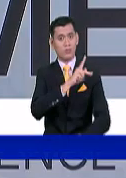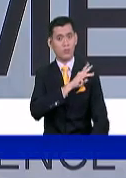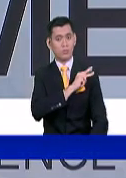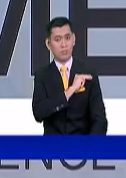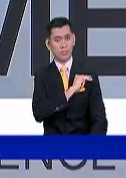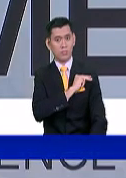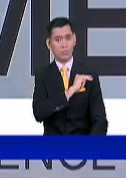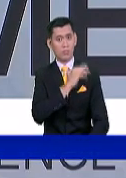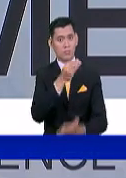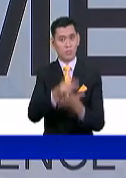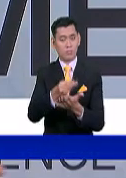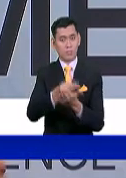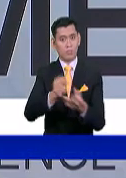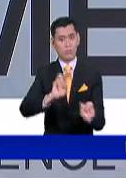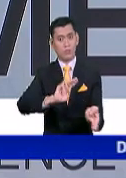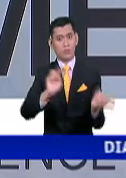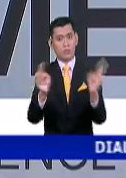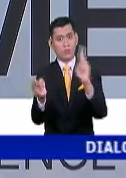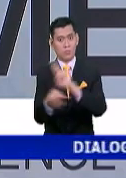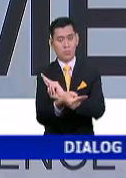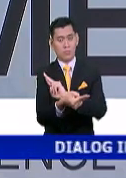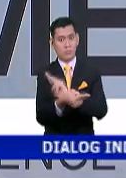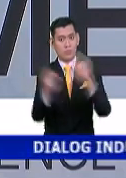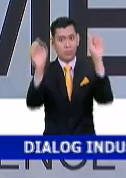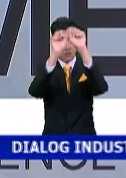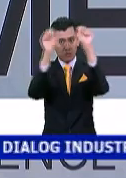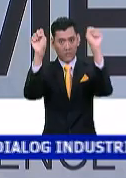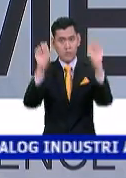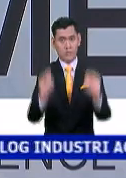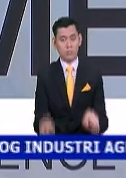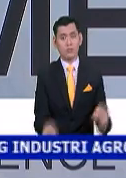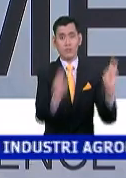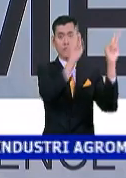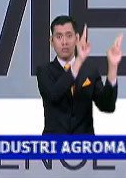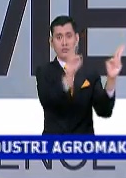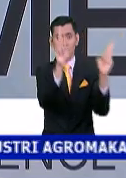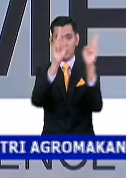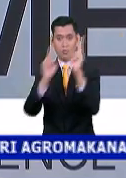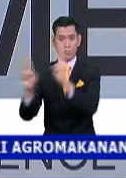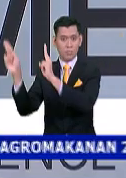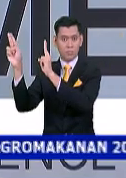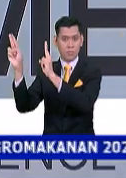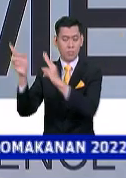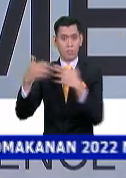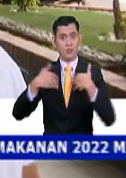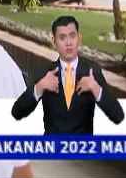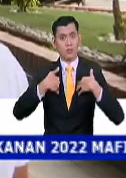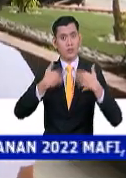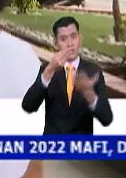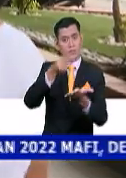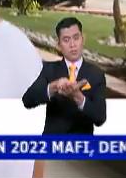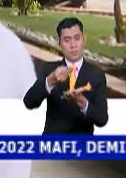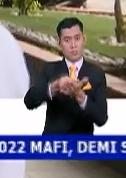suai sistem pengudaraan. Ada insentif yang disediakan oleh Kementerian Kewangan.